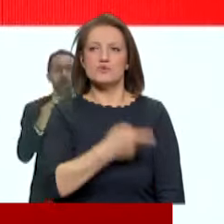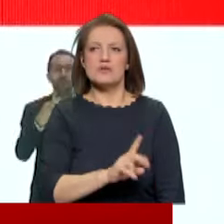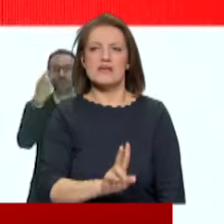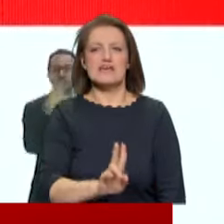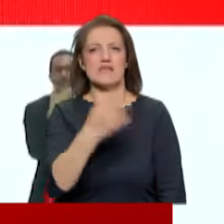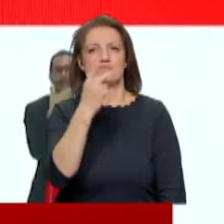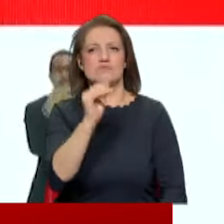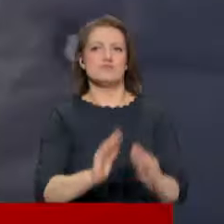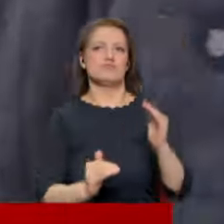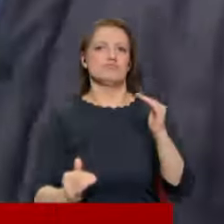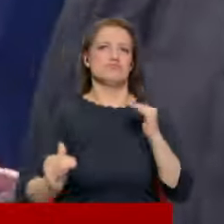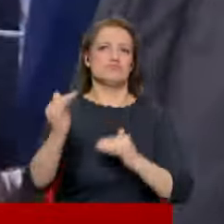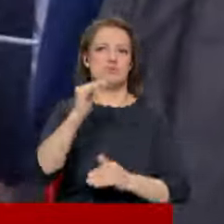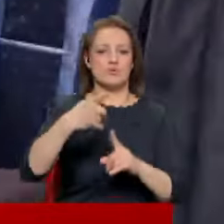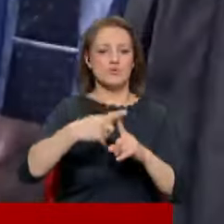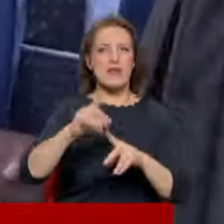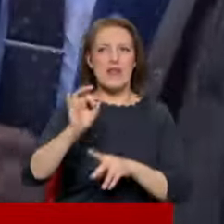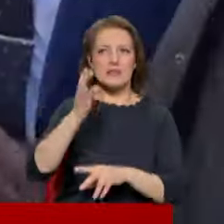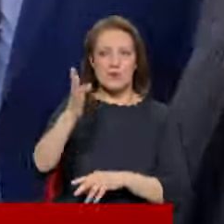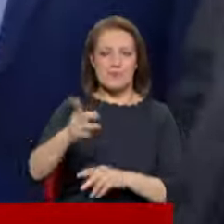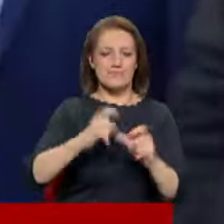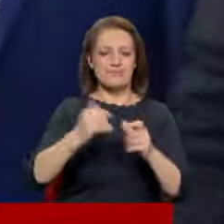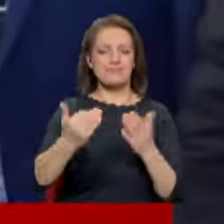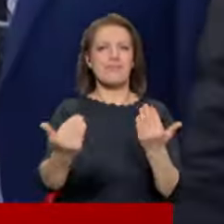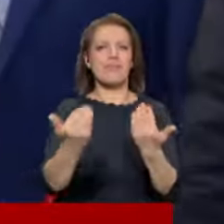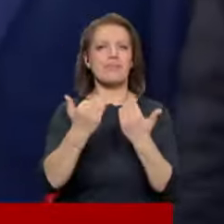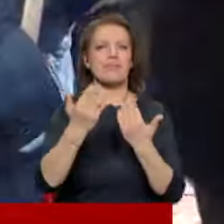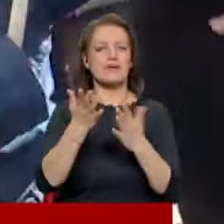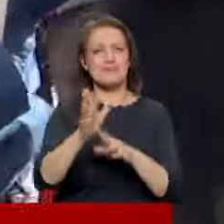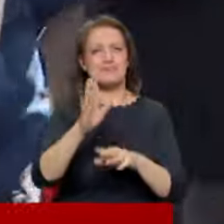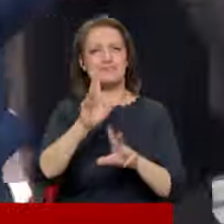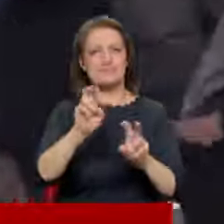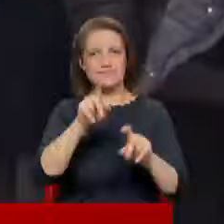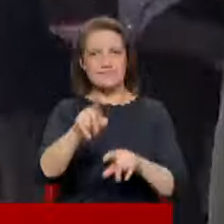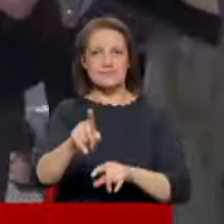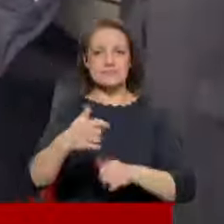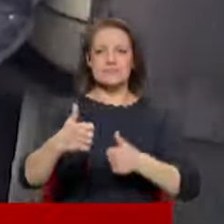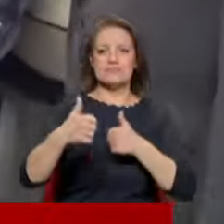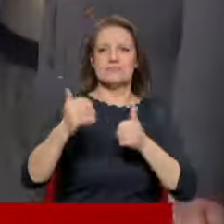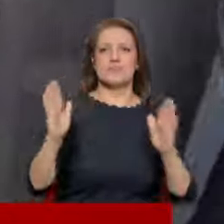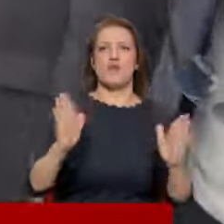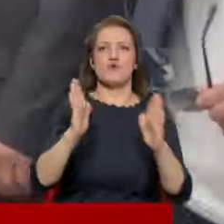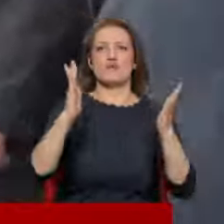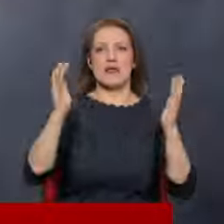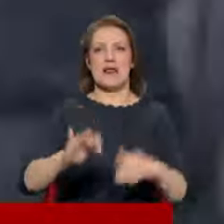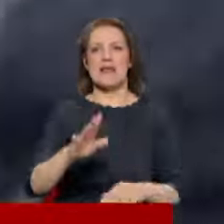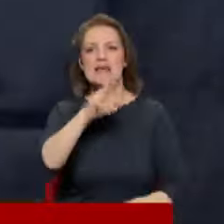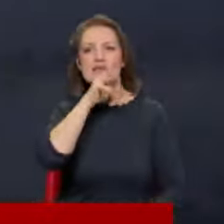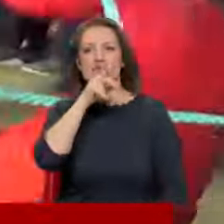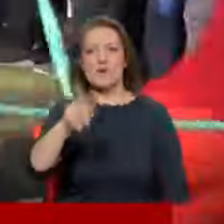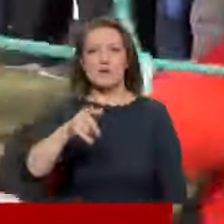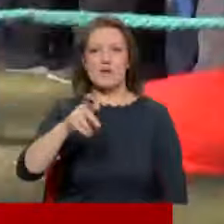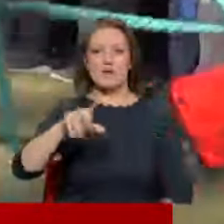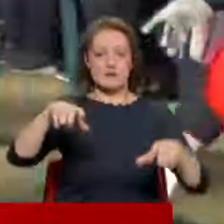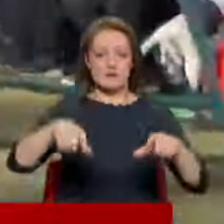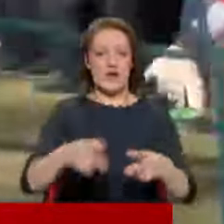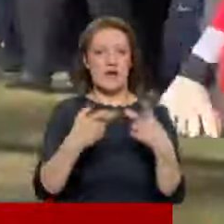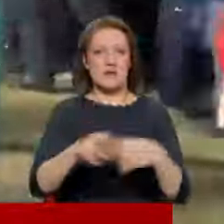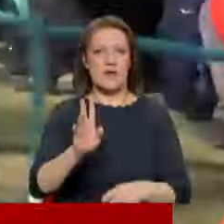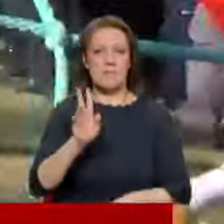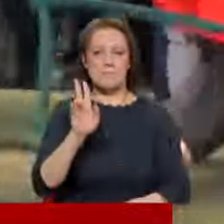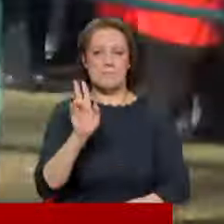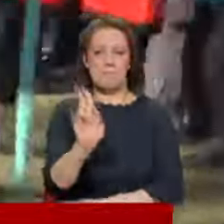%70 artırıyoruz. Turgut Altınok sosyal yardımlar konusunda rakibiyle yine karşı karşıya geldi. Keçiören'de stat açtı,